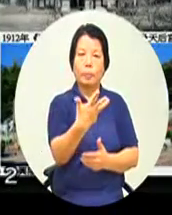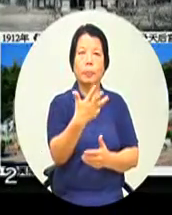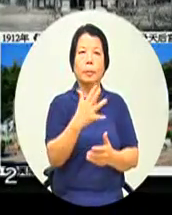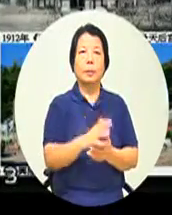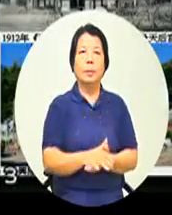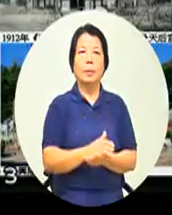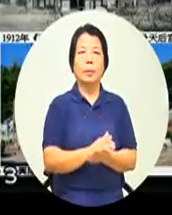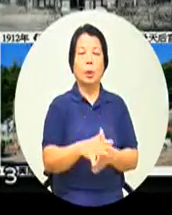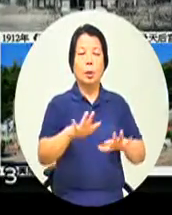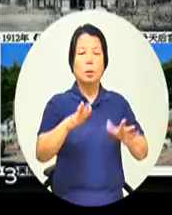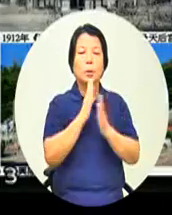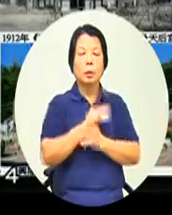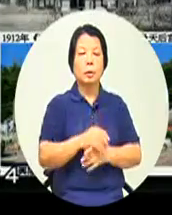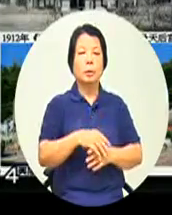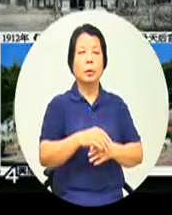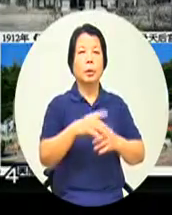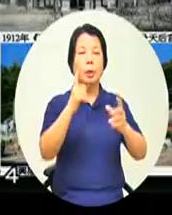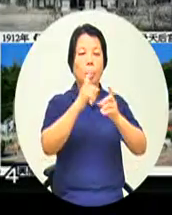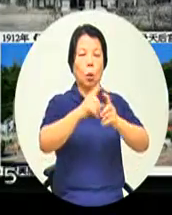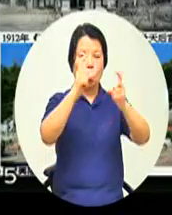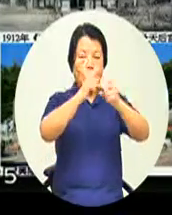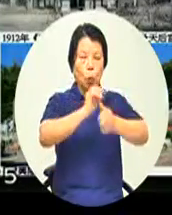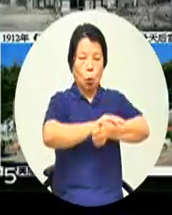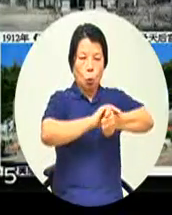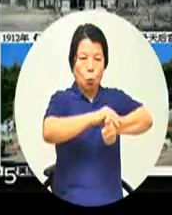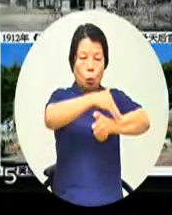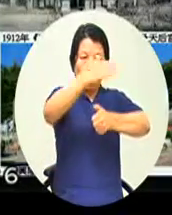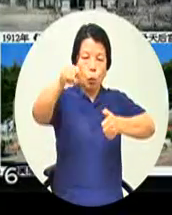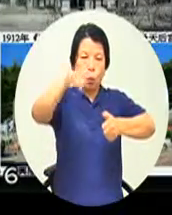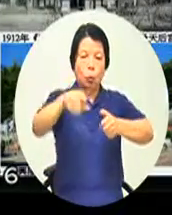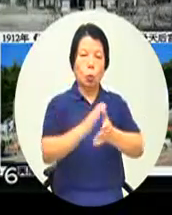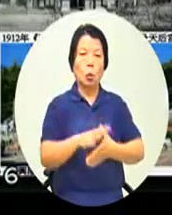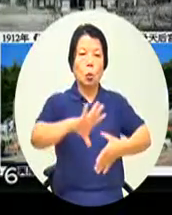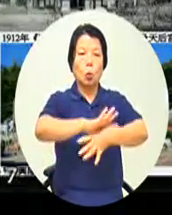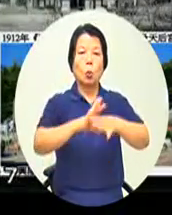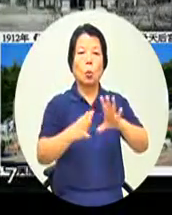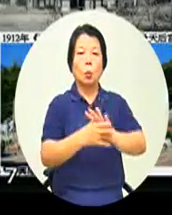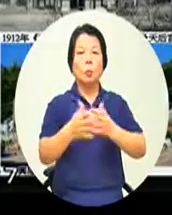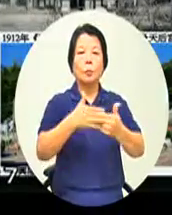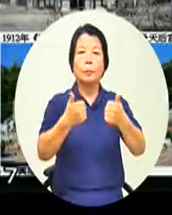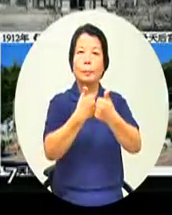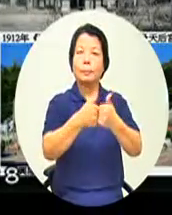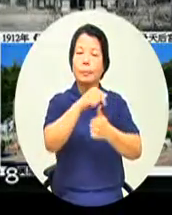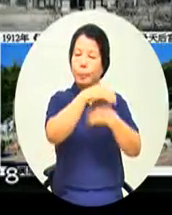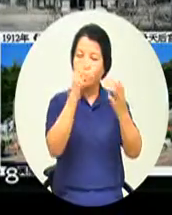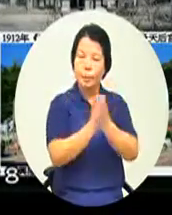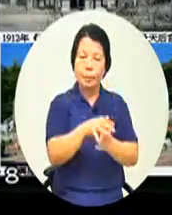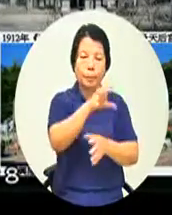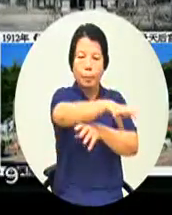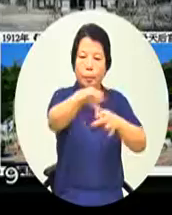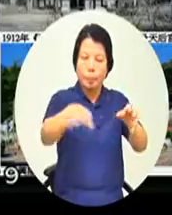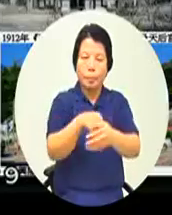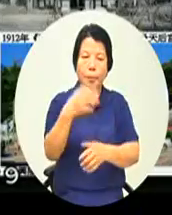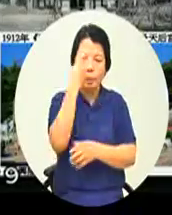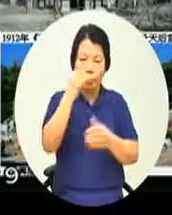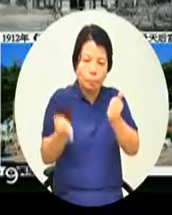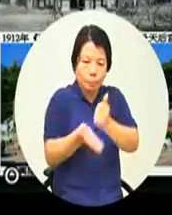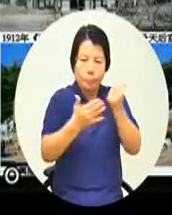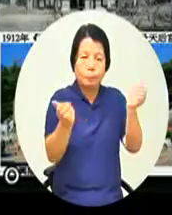旧城的这个龟山上面。其实旧城文化协会已经把这个八个地点其实都找出来了。那尤